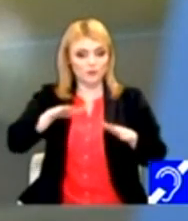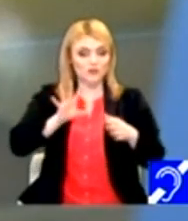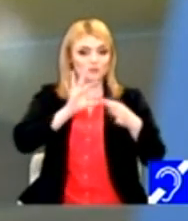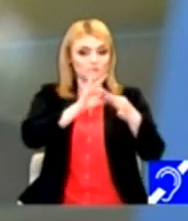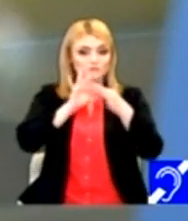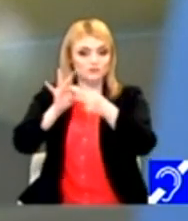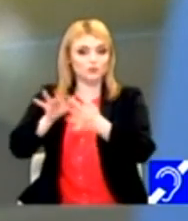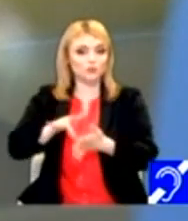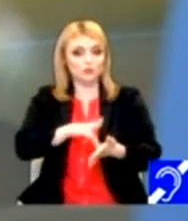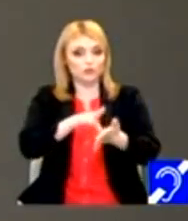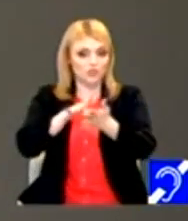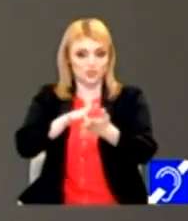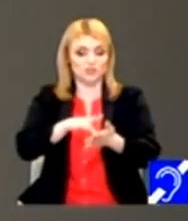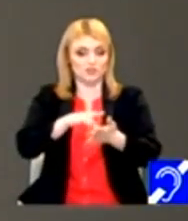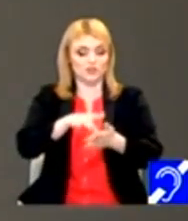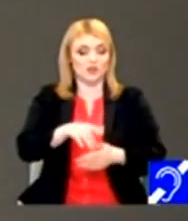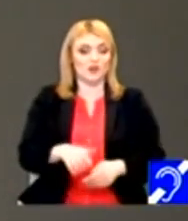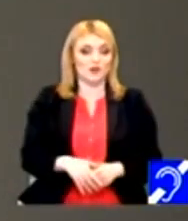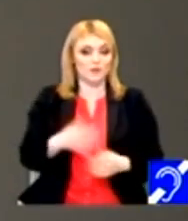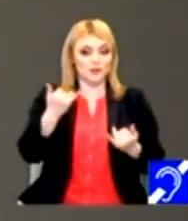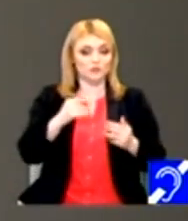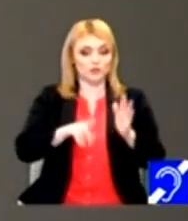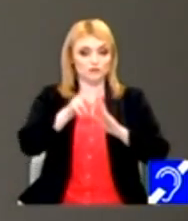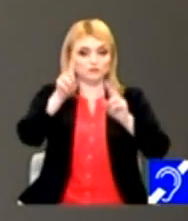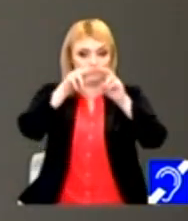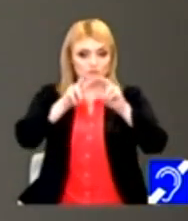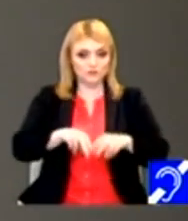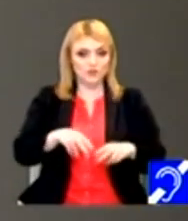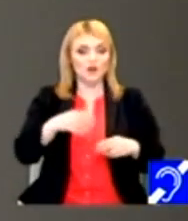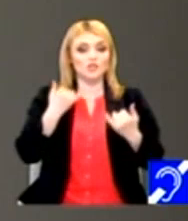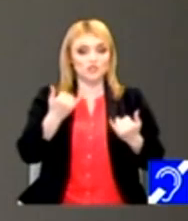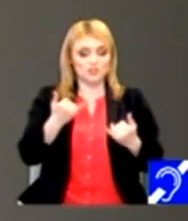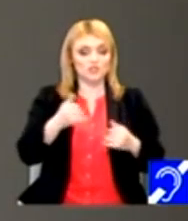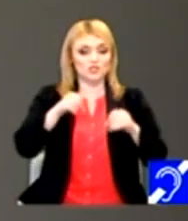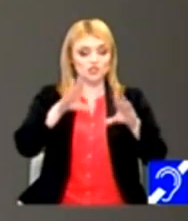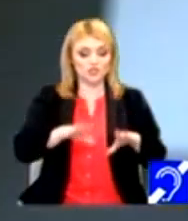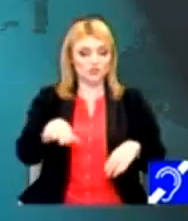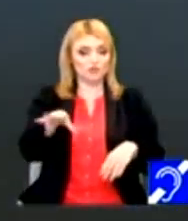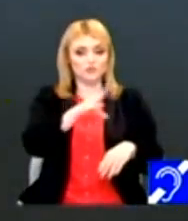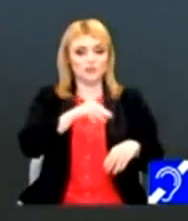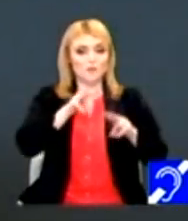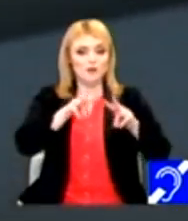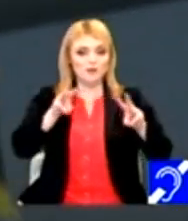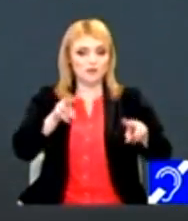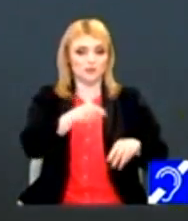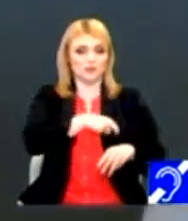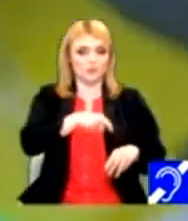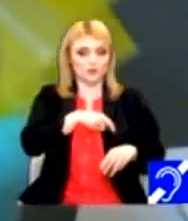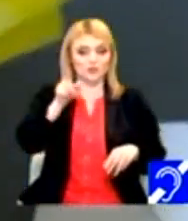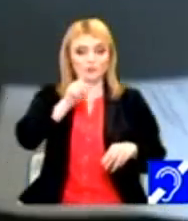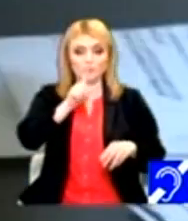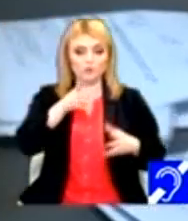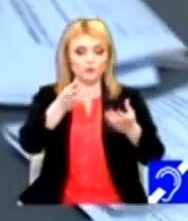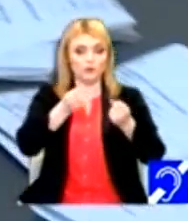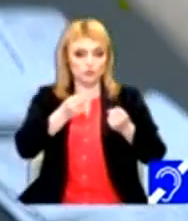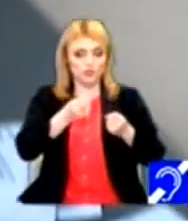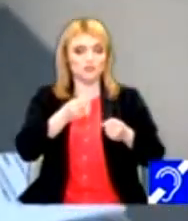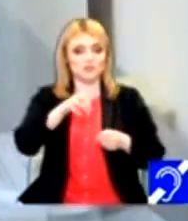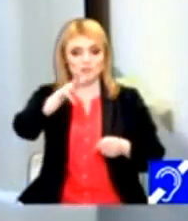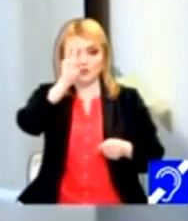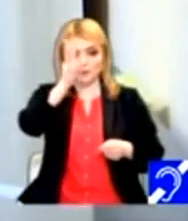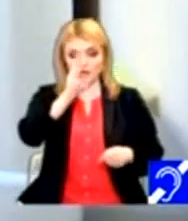numărul total, aproape 440 sunt înregistrate în Chișinău. La momentul de față sunt suspecte 190 de